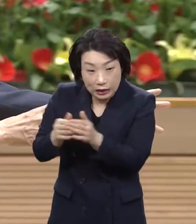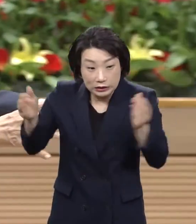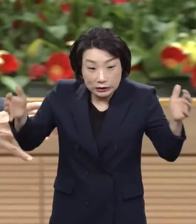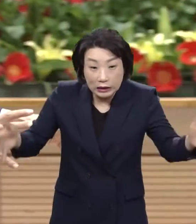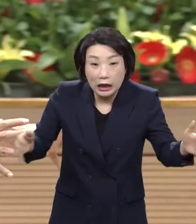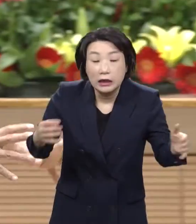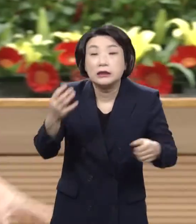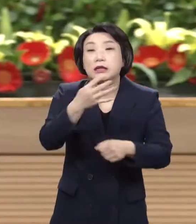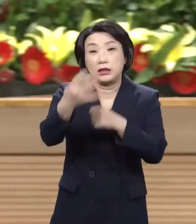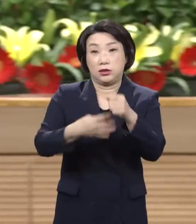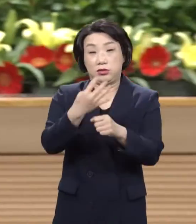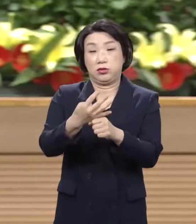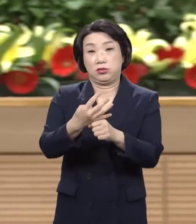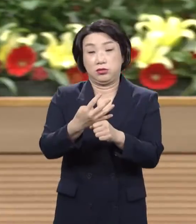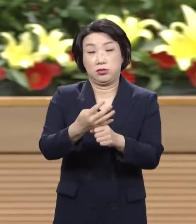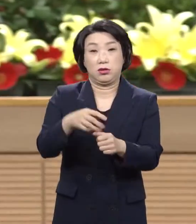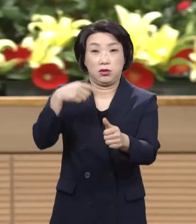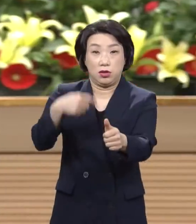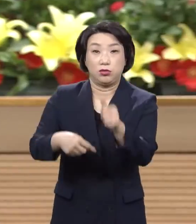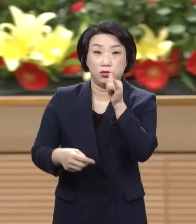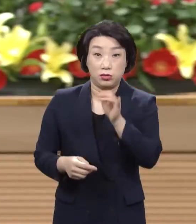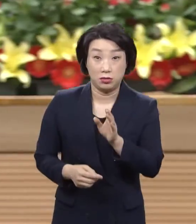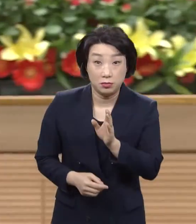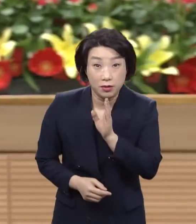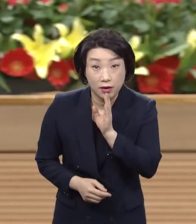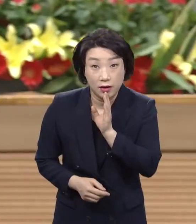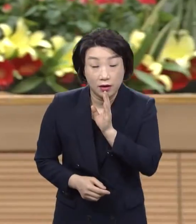4천년 동안을 지적해요. 예,